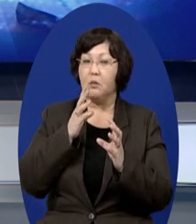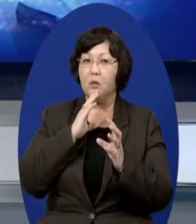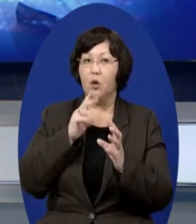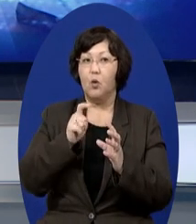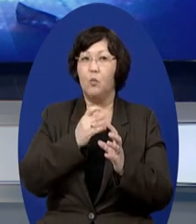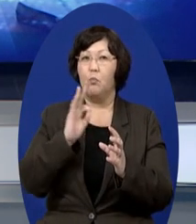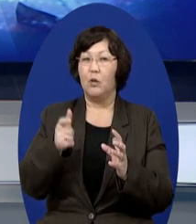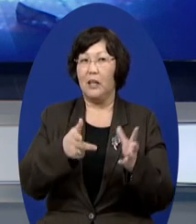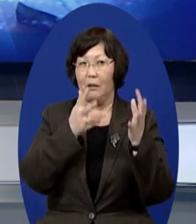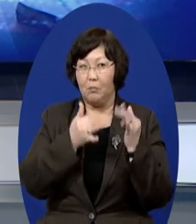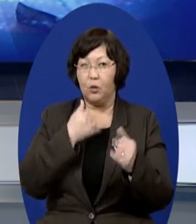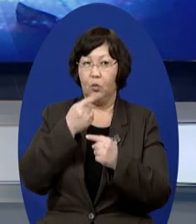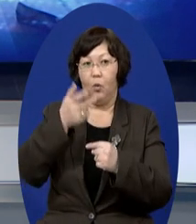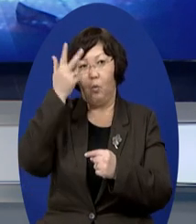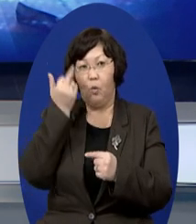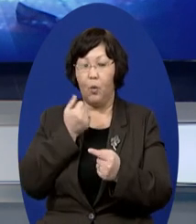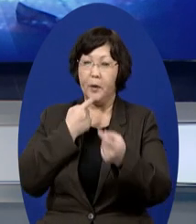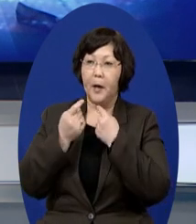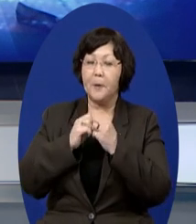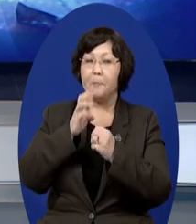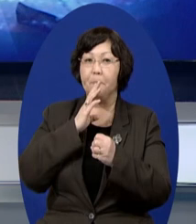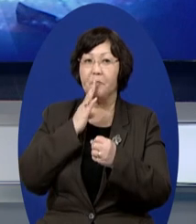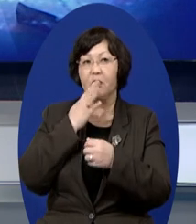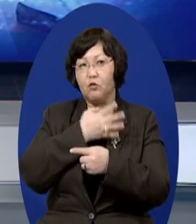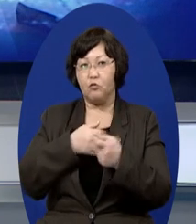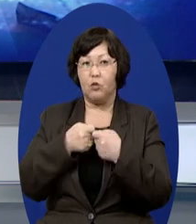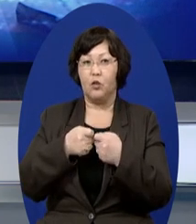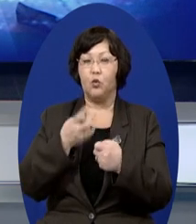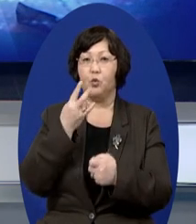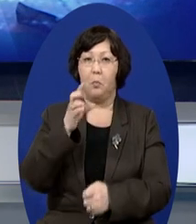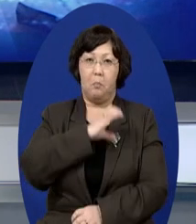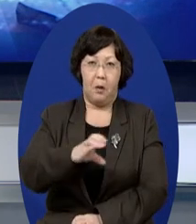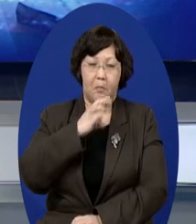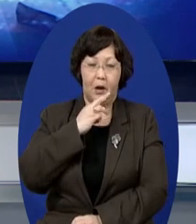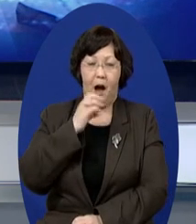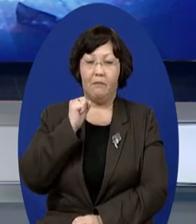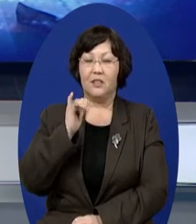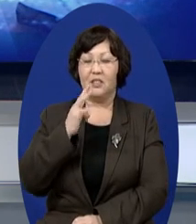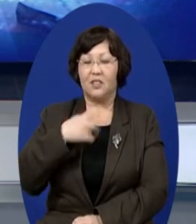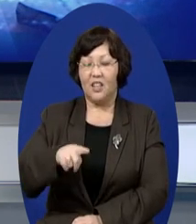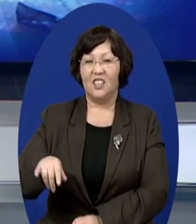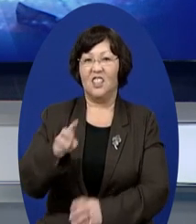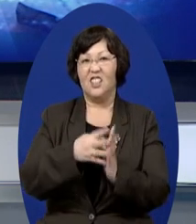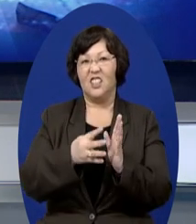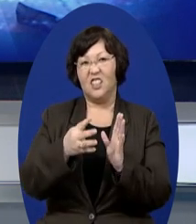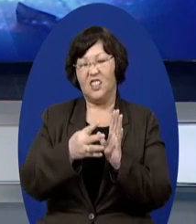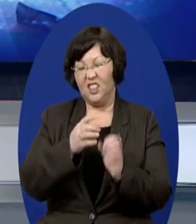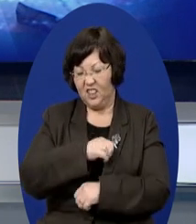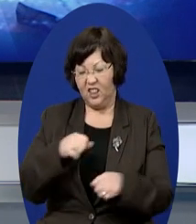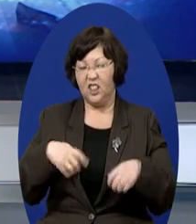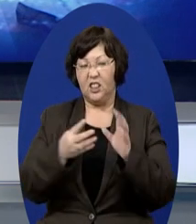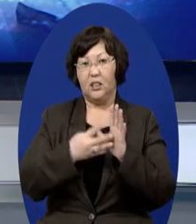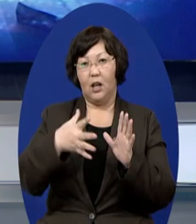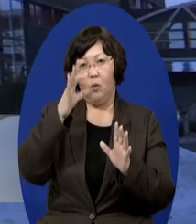хүмүүлийн хямралын тухай 3 хоног хилэлцгээр тохиролцож байна. Нэгдсэн үндэсний байгууллагын мэдээлснээр Афганистаны иргэдийн 95 орчим хувь нь хонгийн хоолгүй